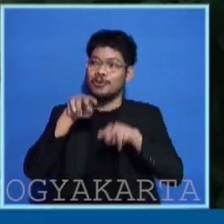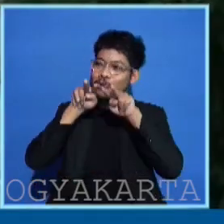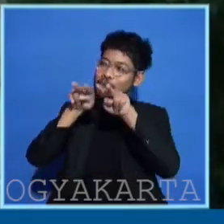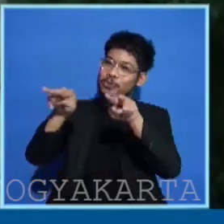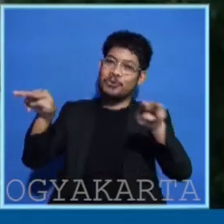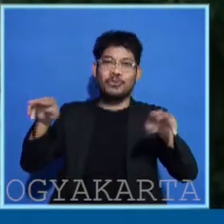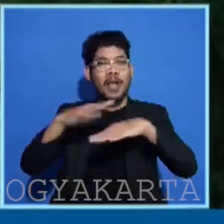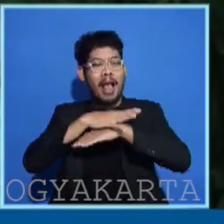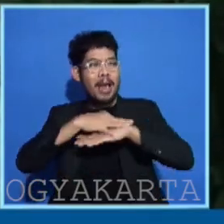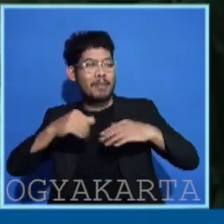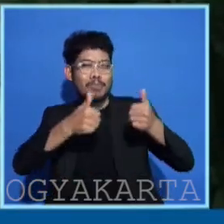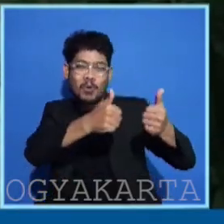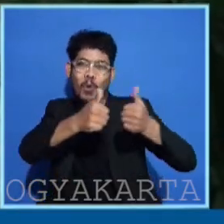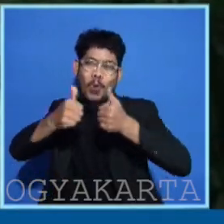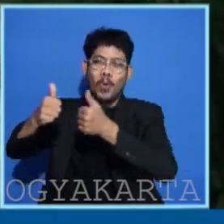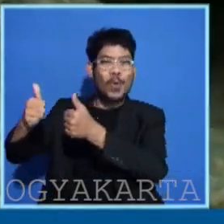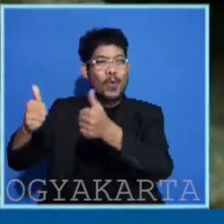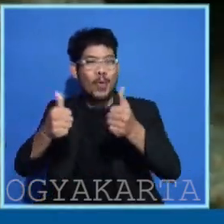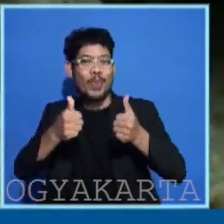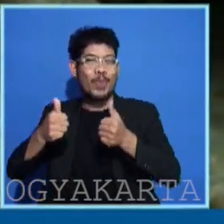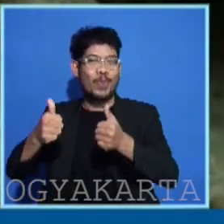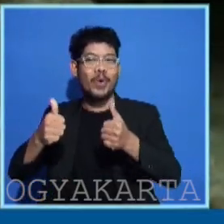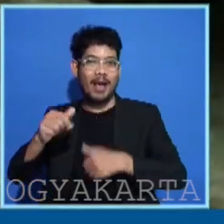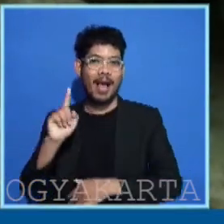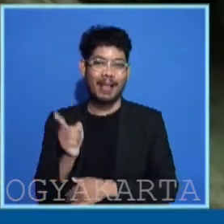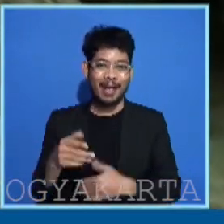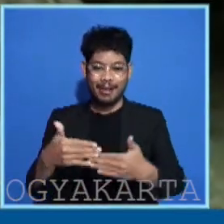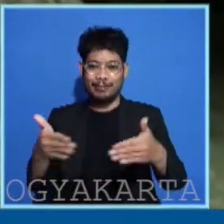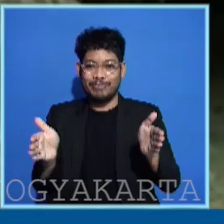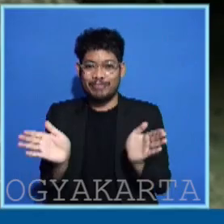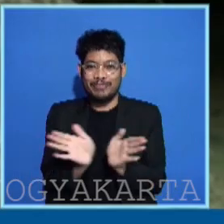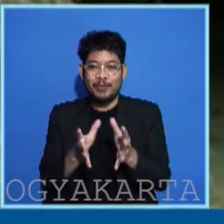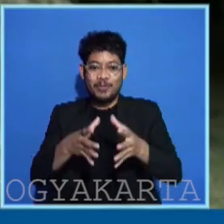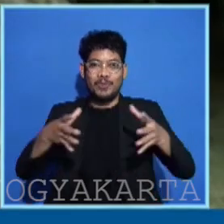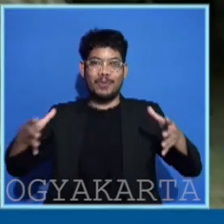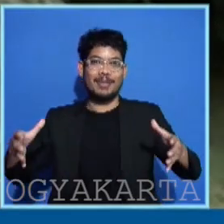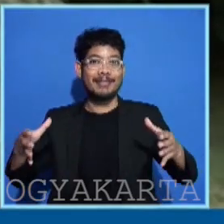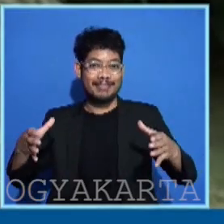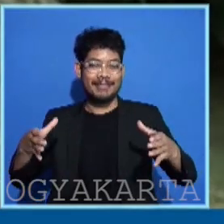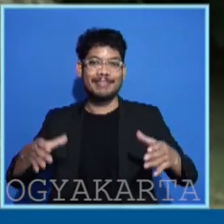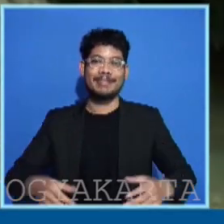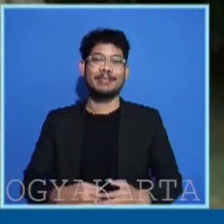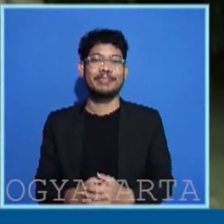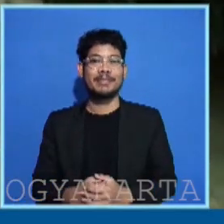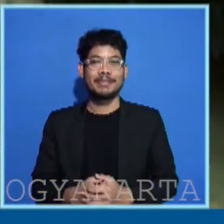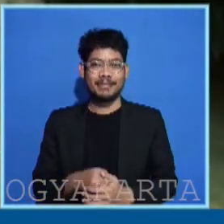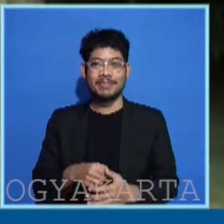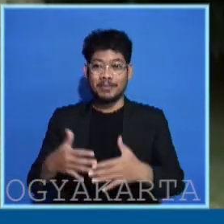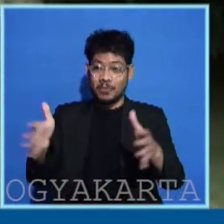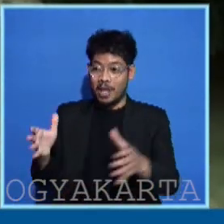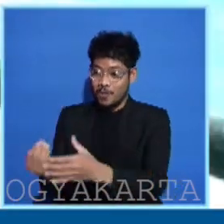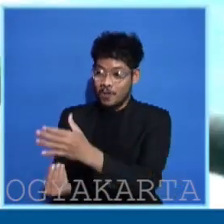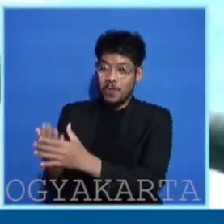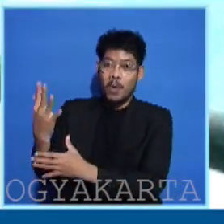edipeni. Ing papan menika ugi wonten setunggaling blumbang ingkang ukuranipun kapetang ageng kanthi toya ingkang bening sanget.